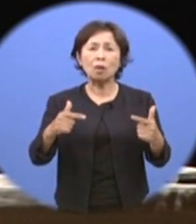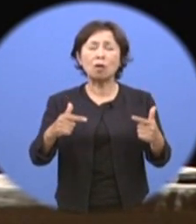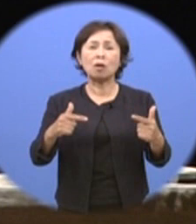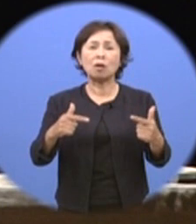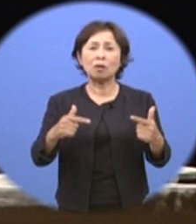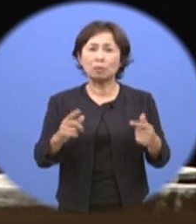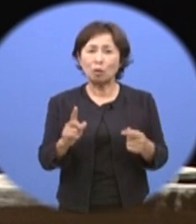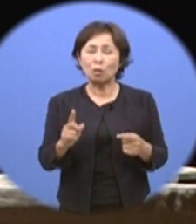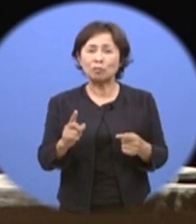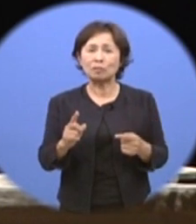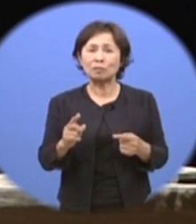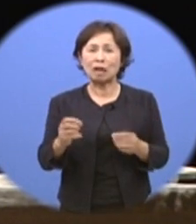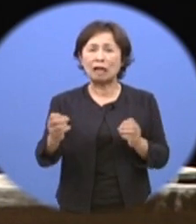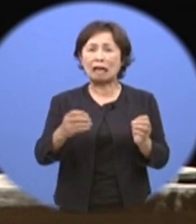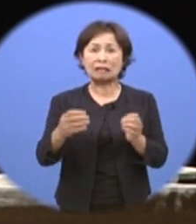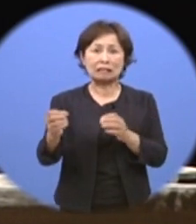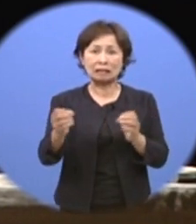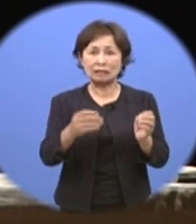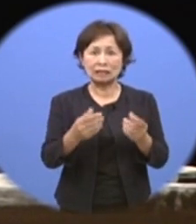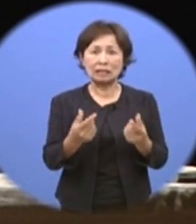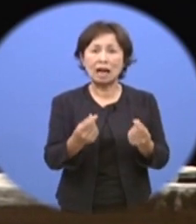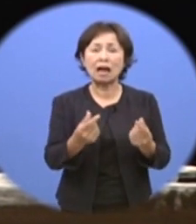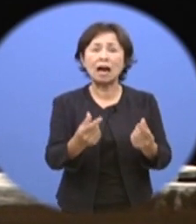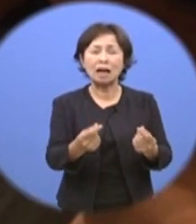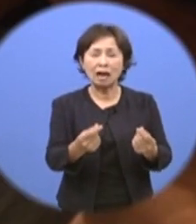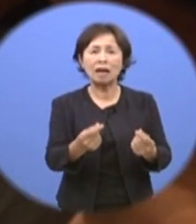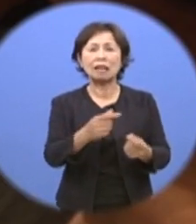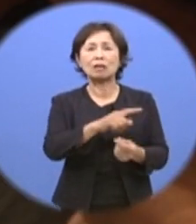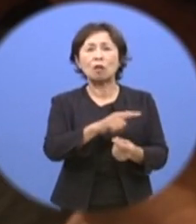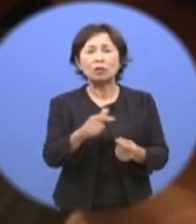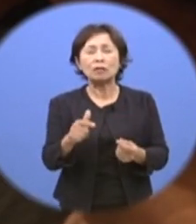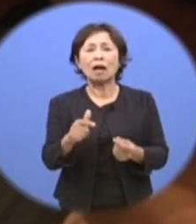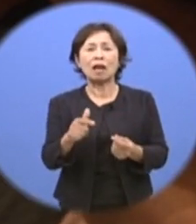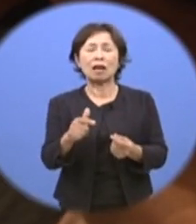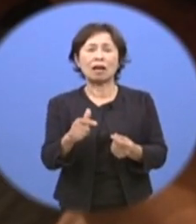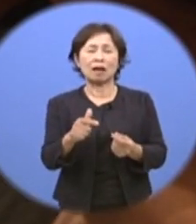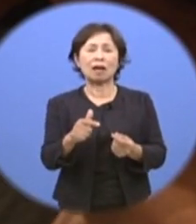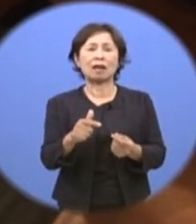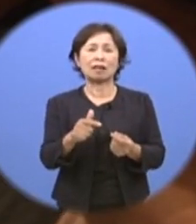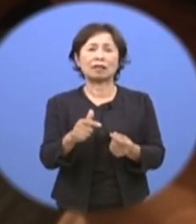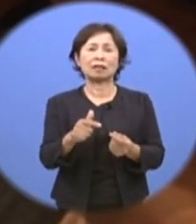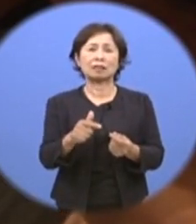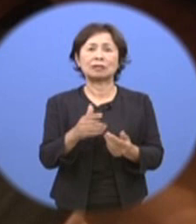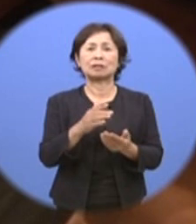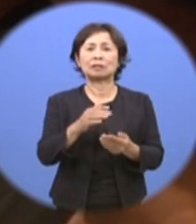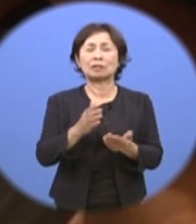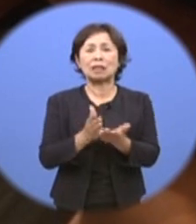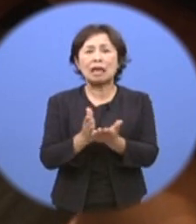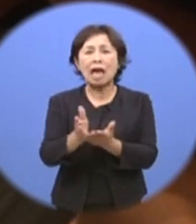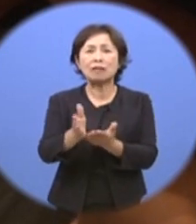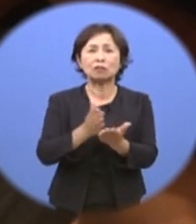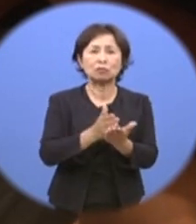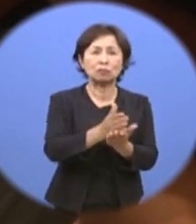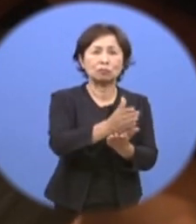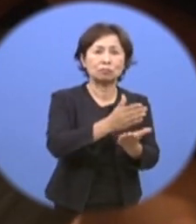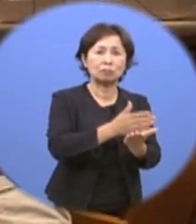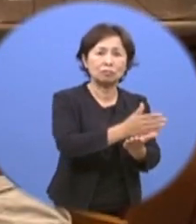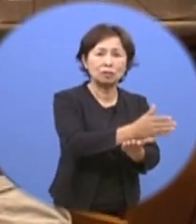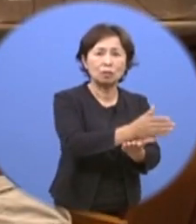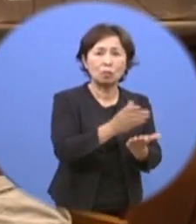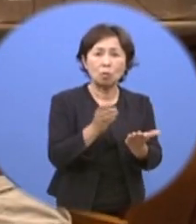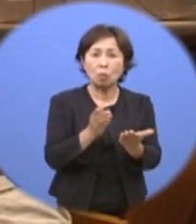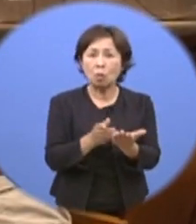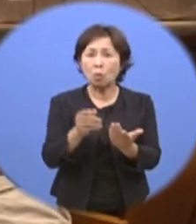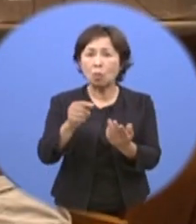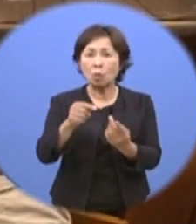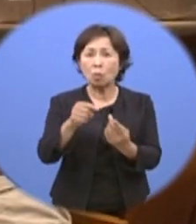つかみながら、やはり、いろんなケースをたどった後、どうなるかということをお話しさせていただい